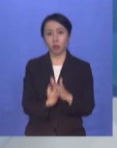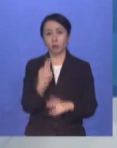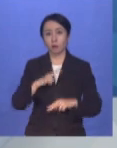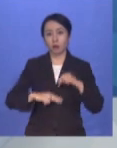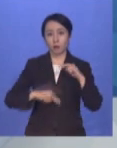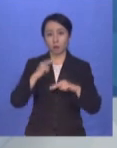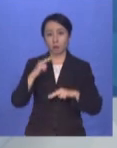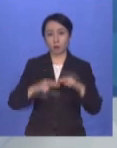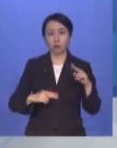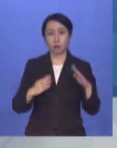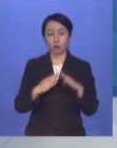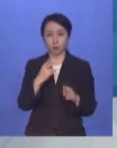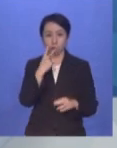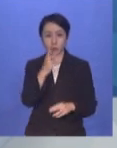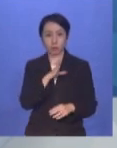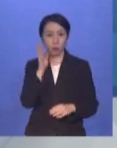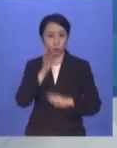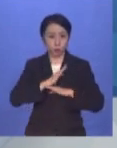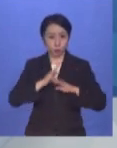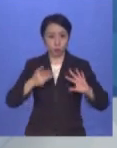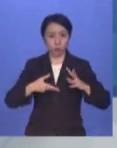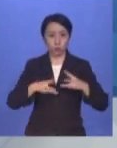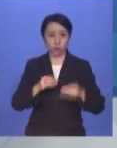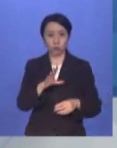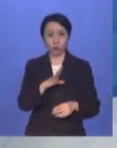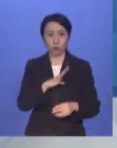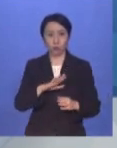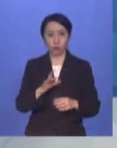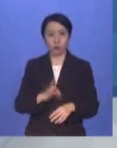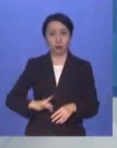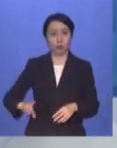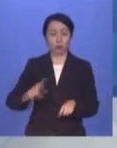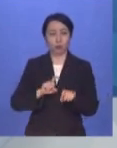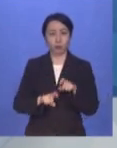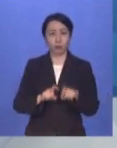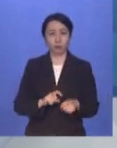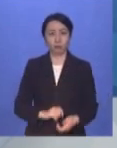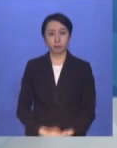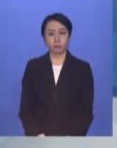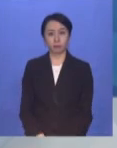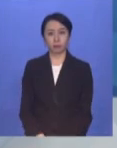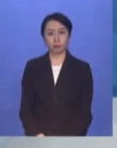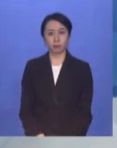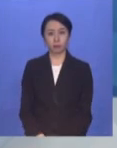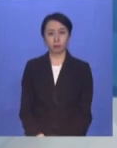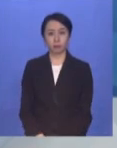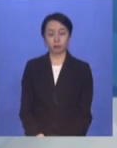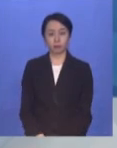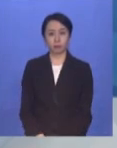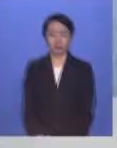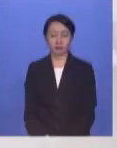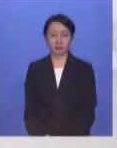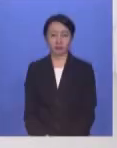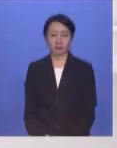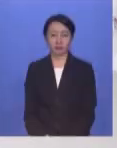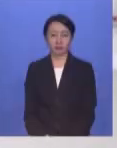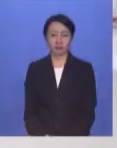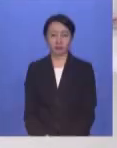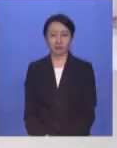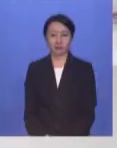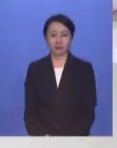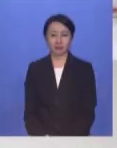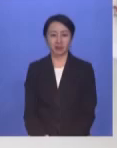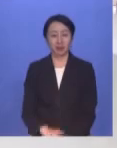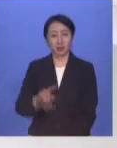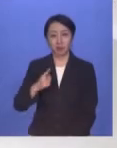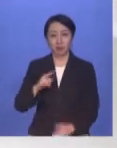жатқан нысандарды көріп, су тасқынынан зардап шеккен аудандарды аралады. Тілші бейнематериалына назар аударайық.